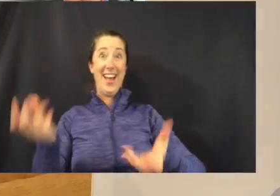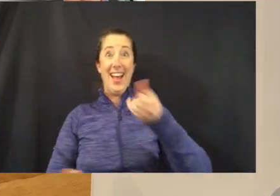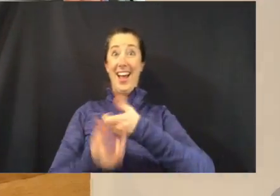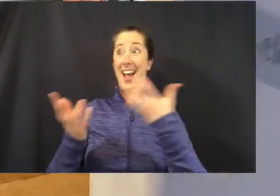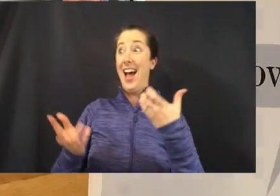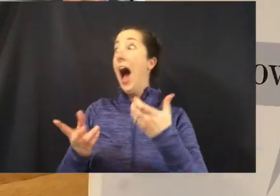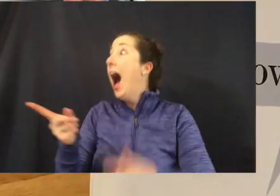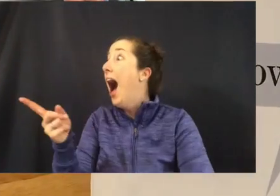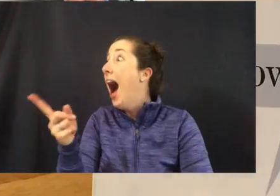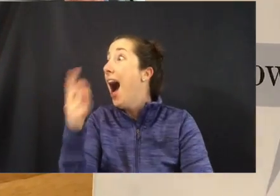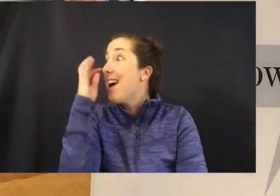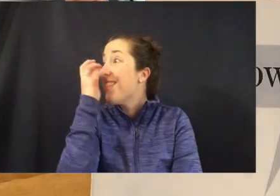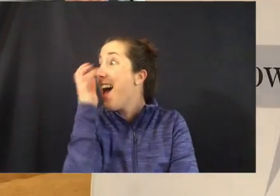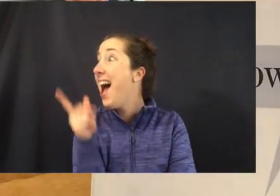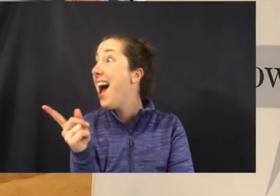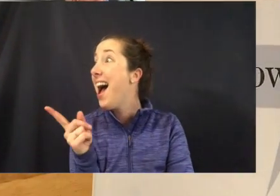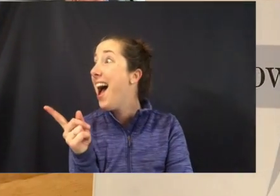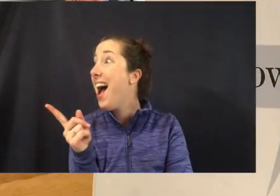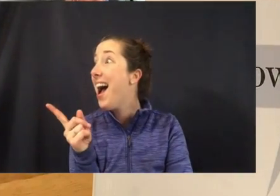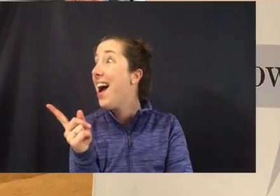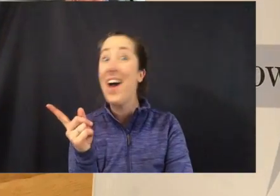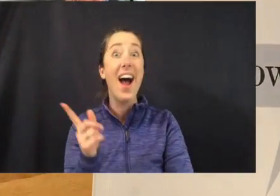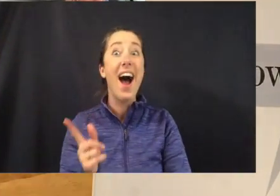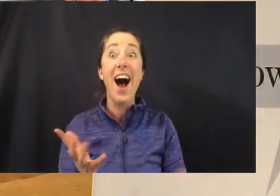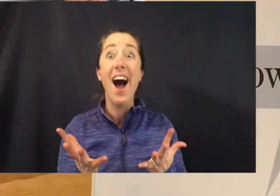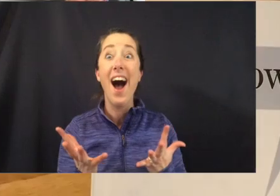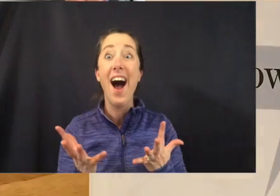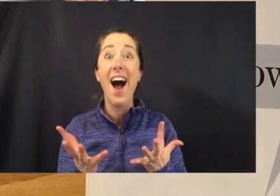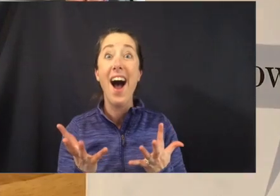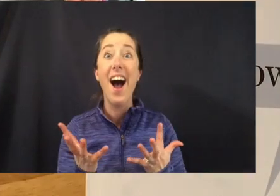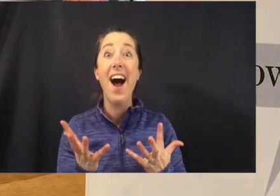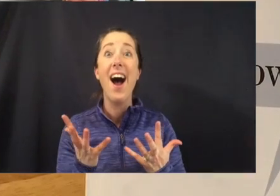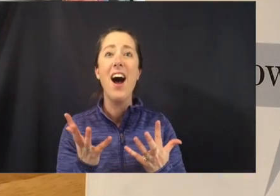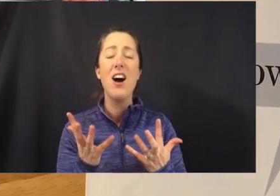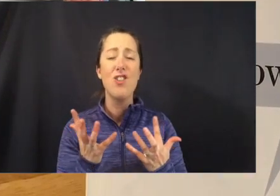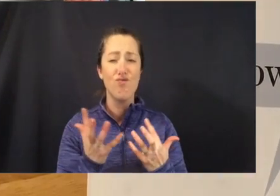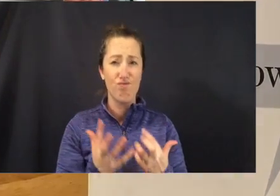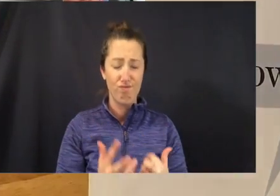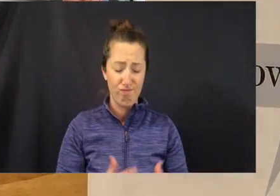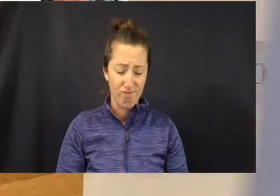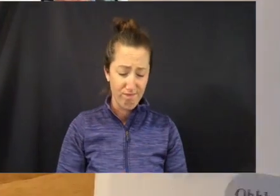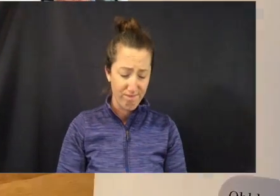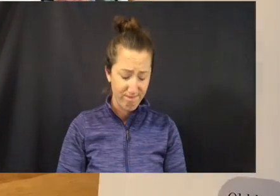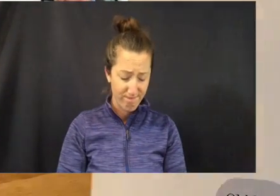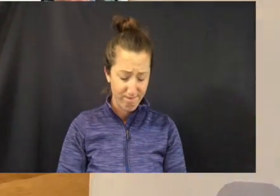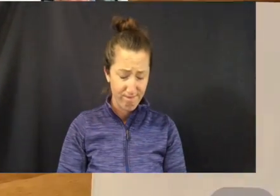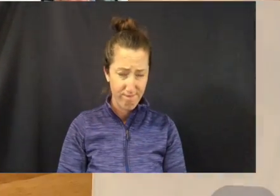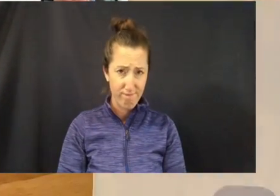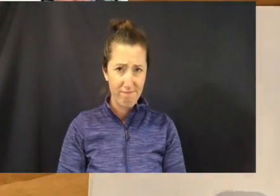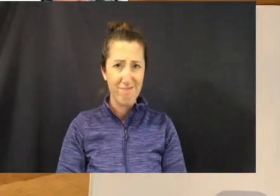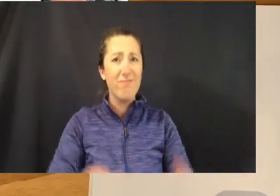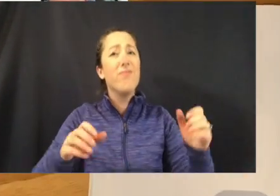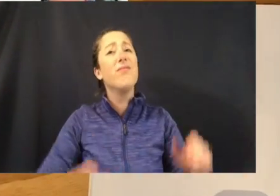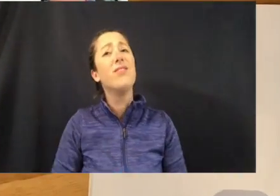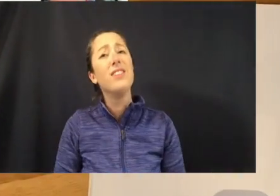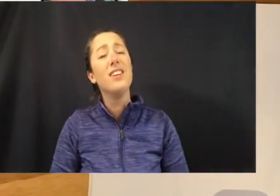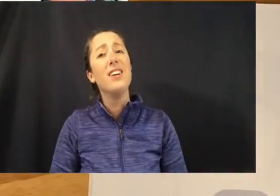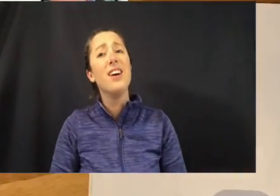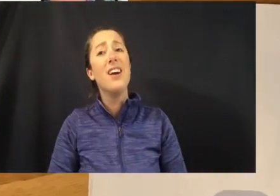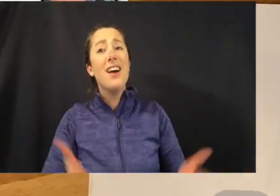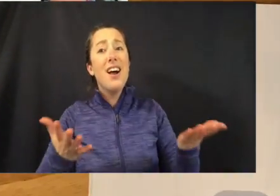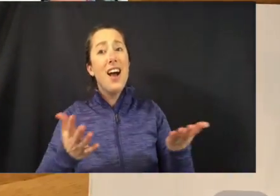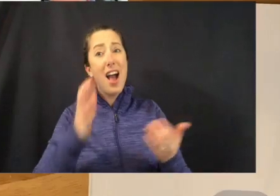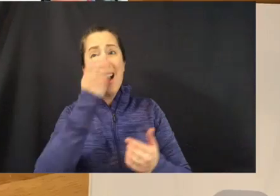Il est encore triste. A clown! Et un clown. Et il est encore triste.